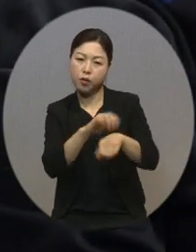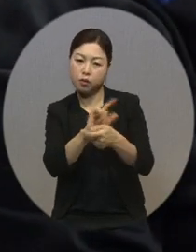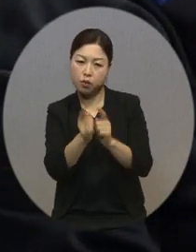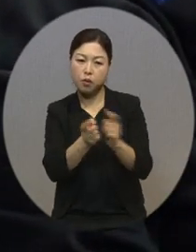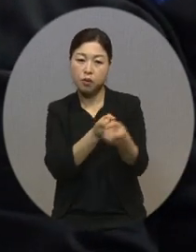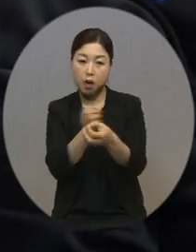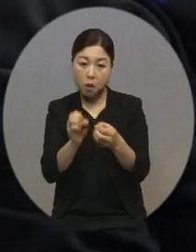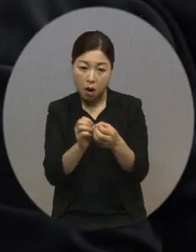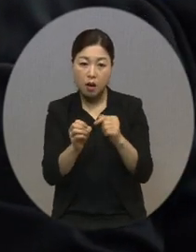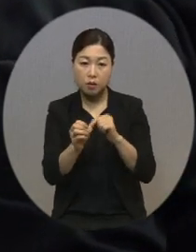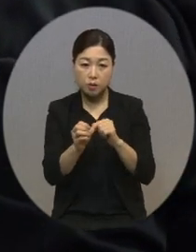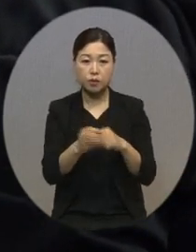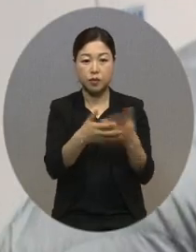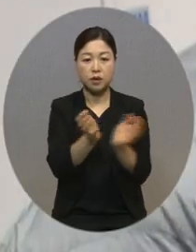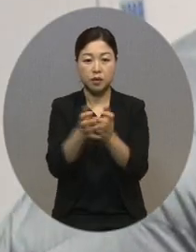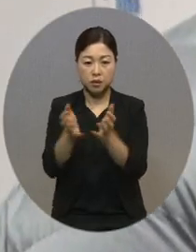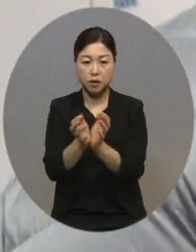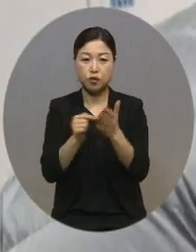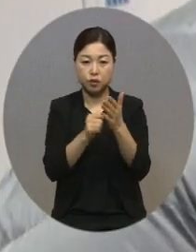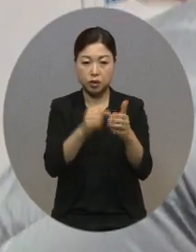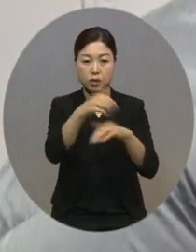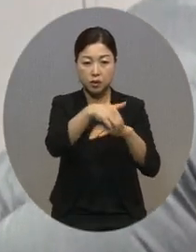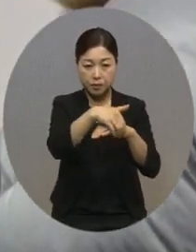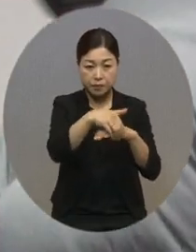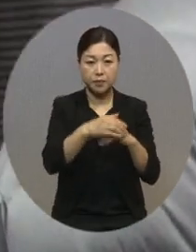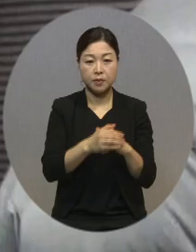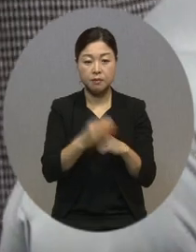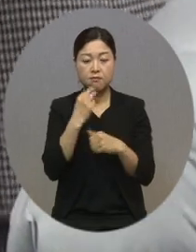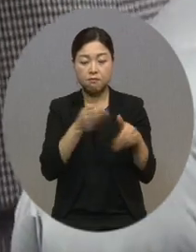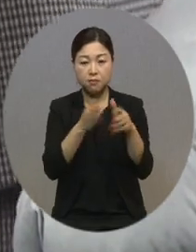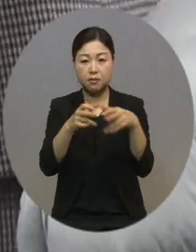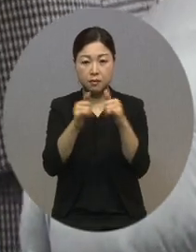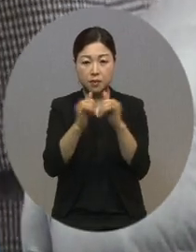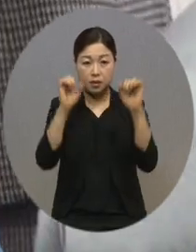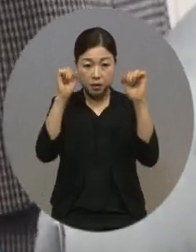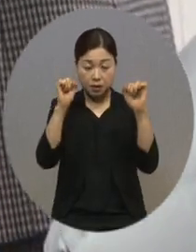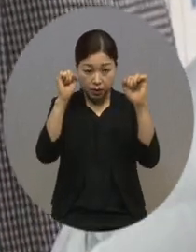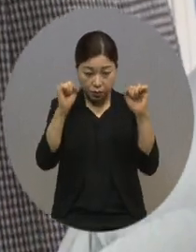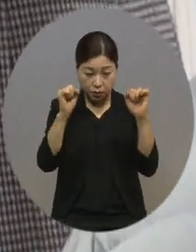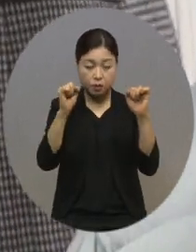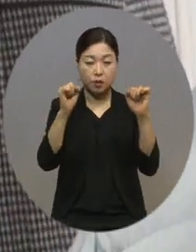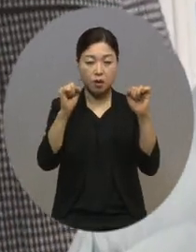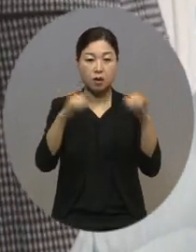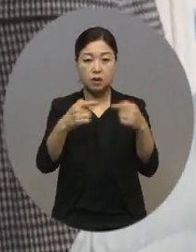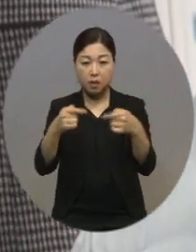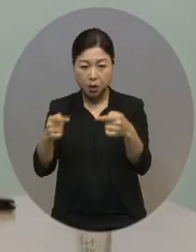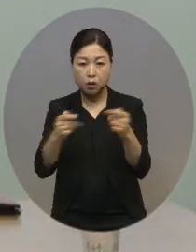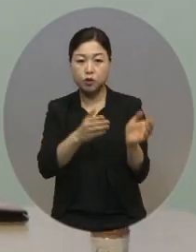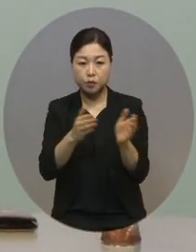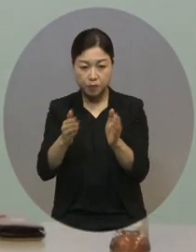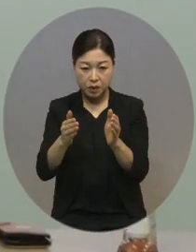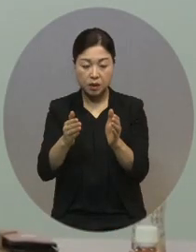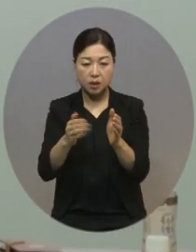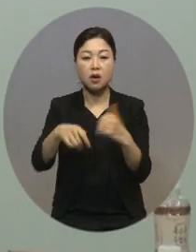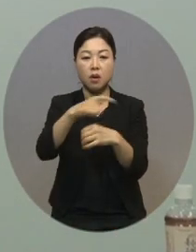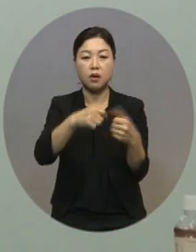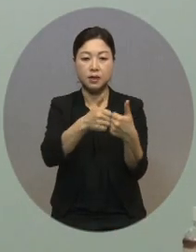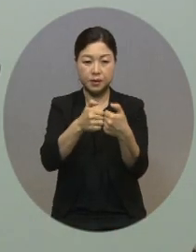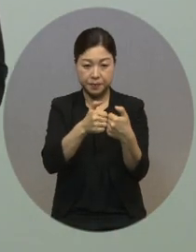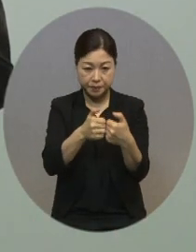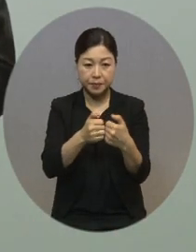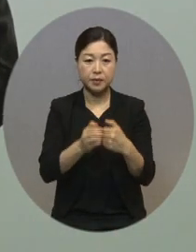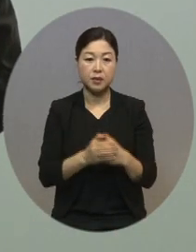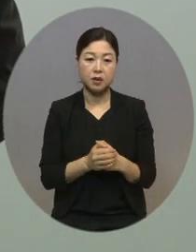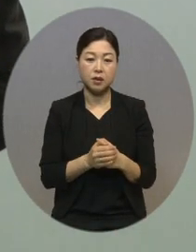단체별 대회 추진 계획, 경기도 장애인 체육대회 참여 준비 사항 등을 의논했습니다. 장애인 체육대회 재정